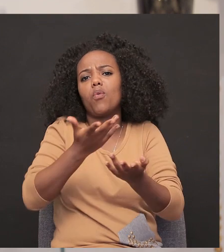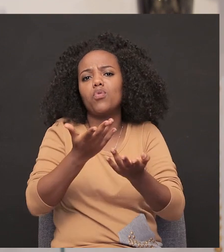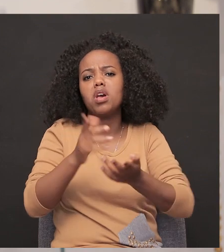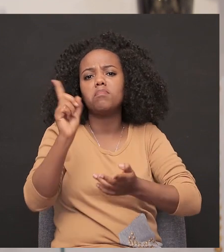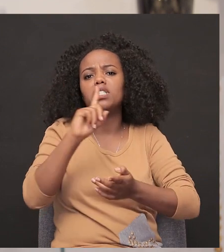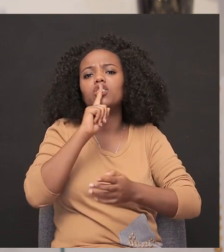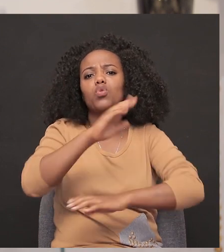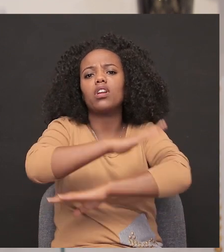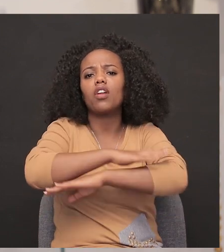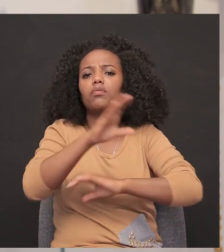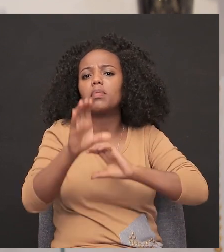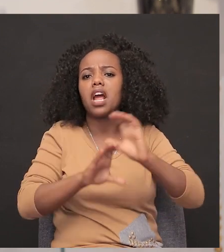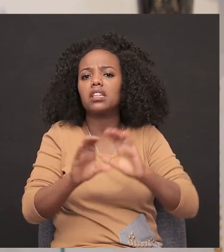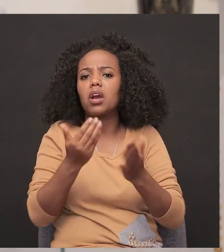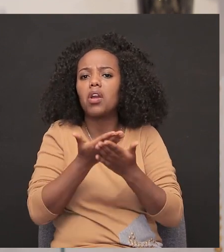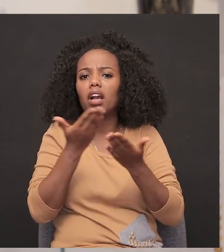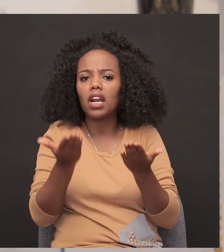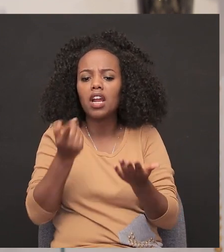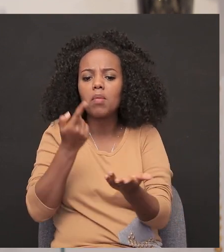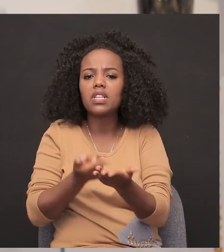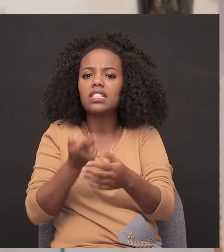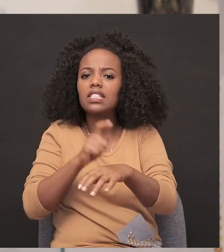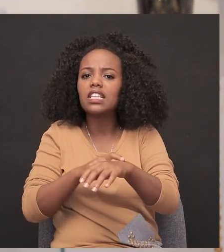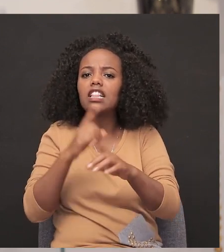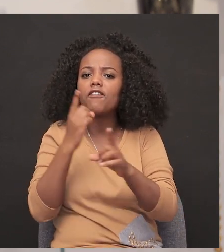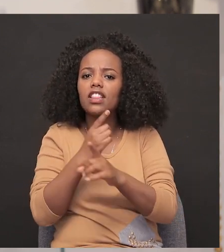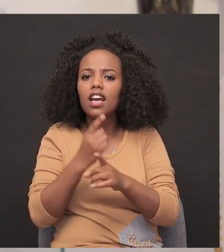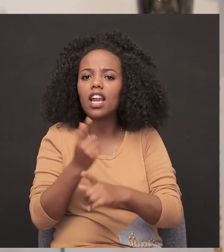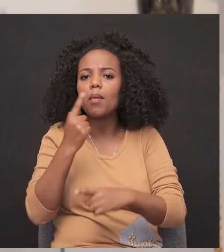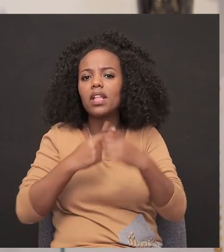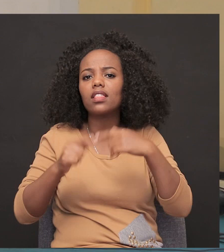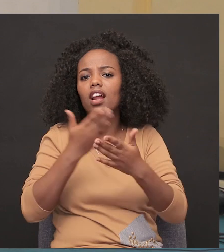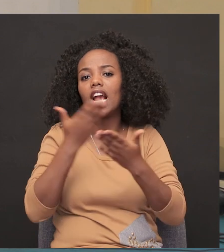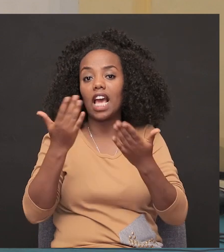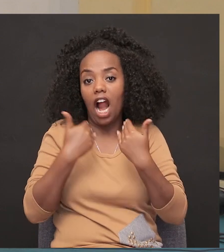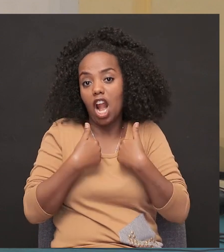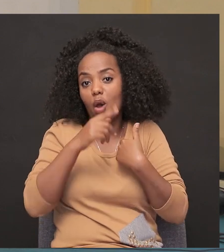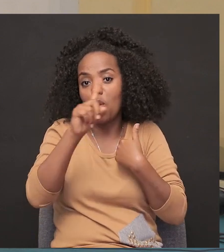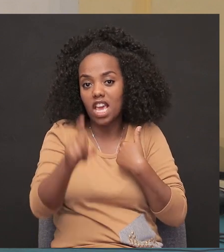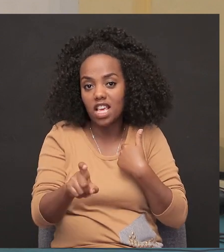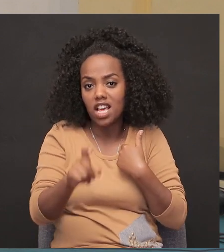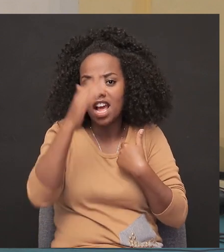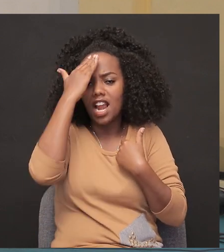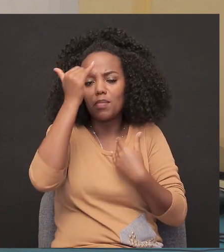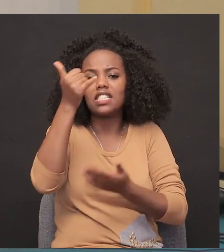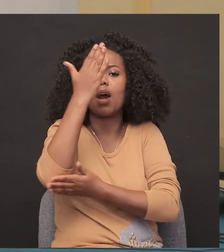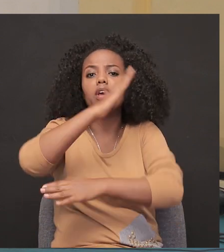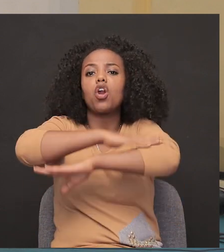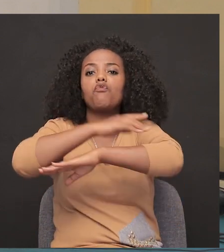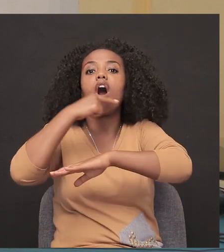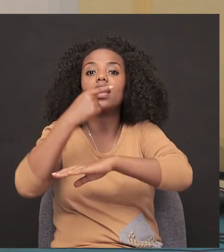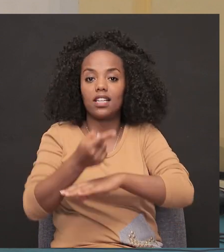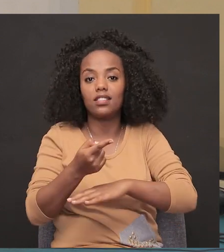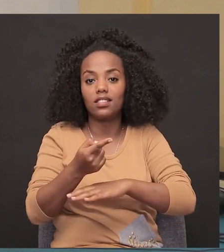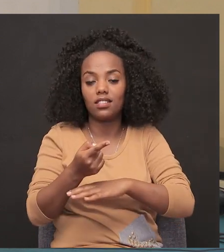እንድናርፍ የሚያደርገን ነገር በዚህ ጊዜ የተፈጠረ የተከሰተብን ነገር አለ ወይ ለምን እግዚአብሔር እረፉ አለን አንድ